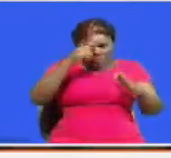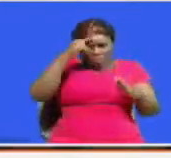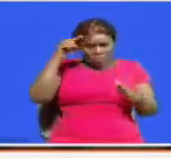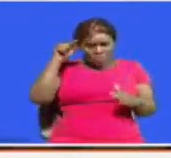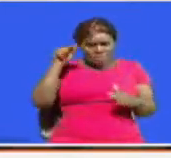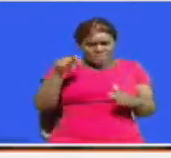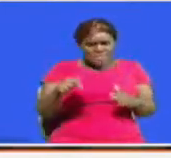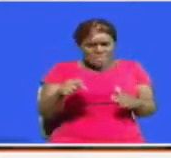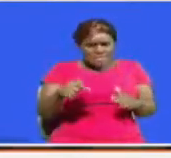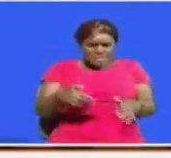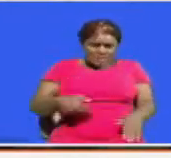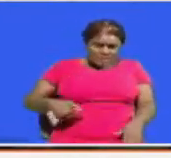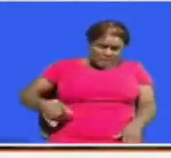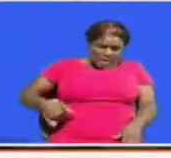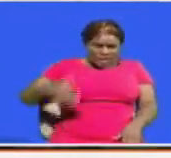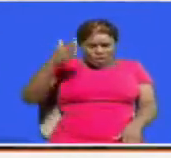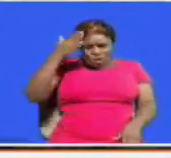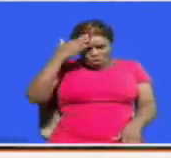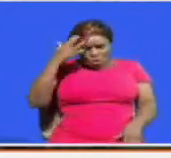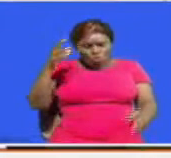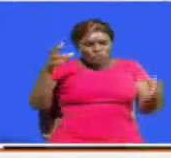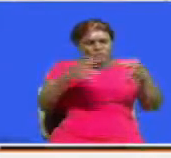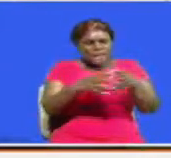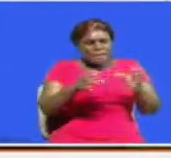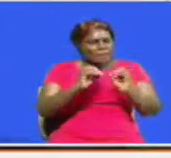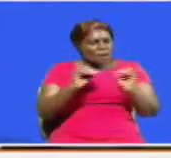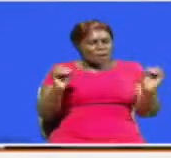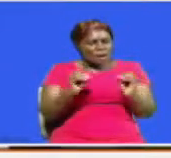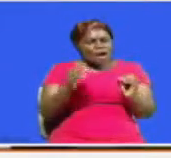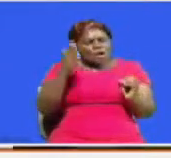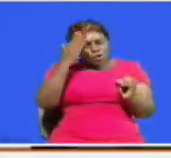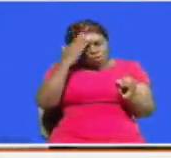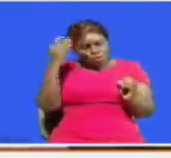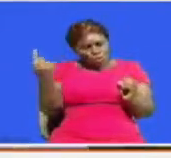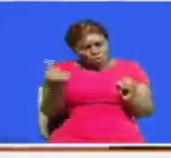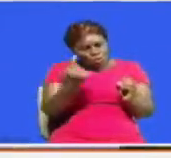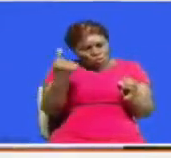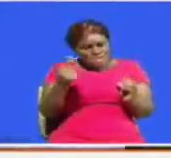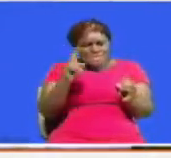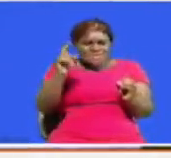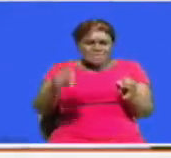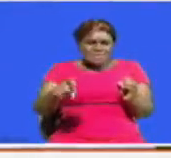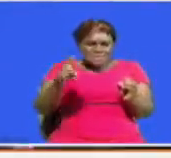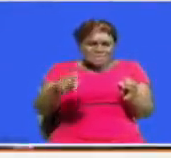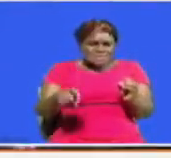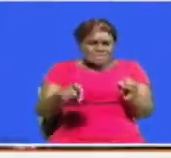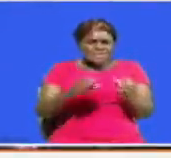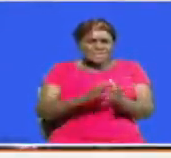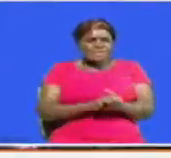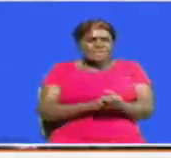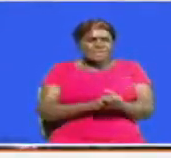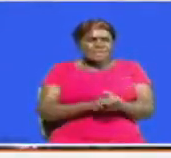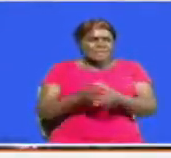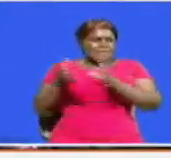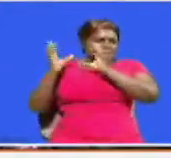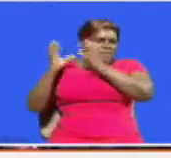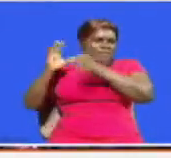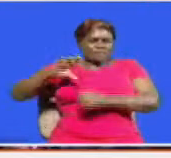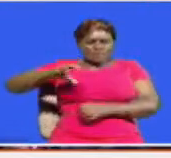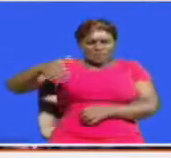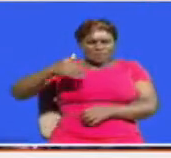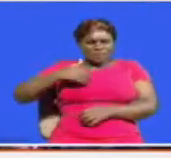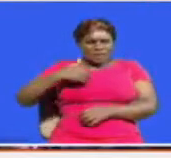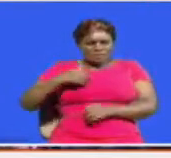sababu njaa haijui chama cha mtu, inajua tu mahitaji ya muhimu. In Kilifi County we